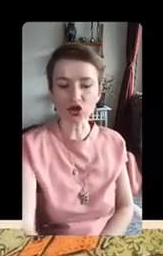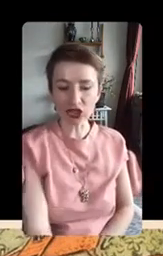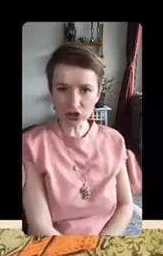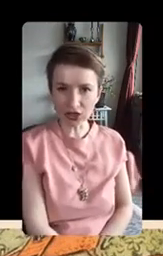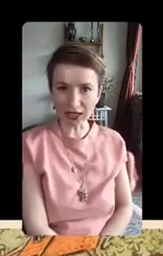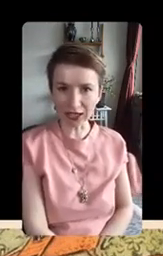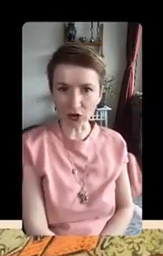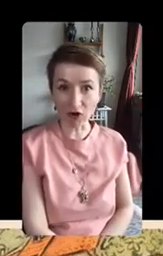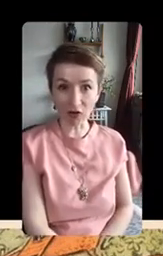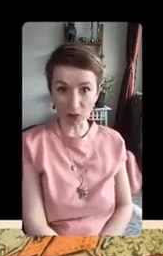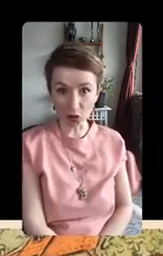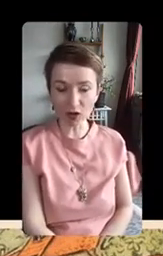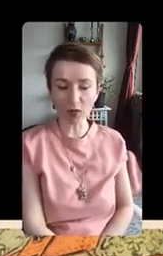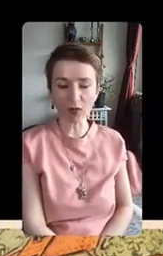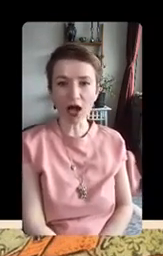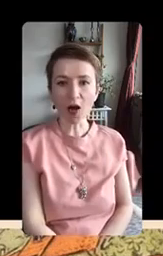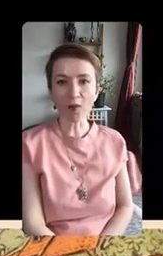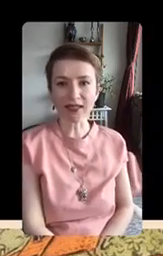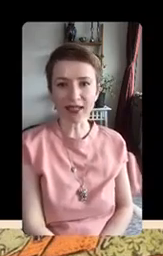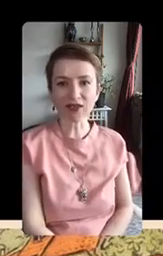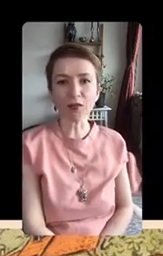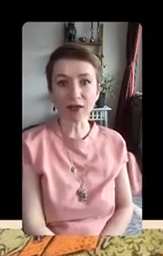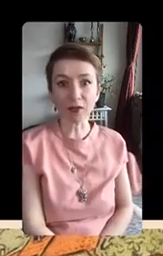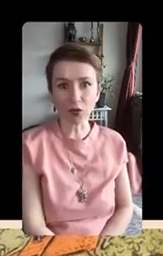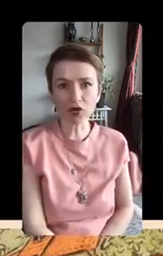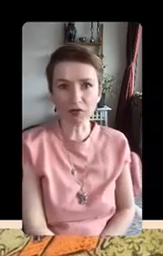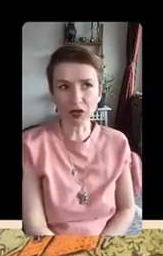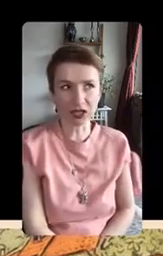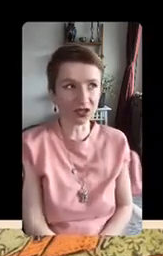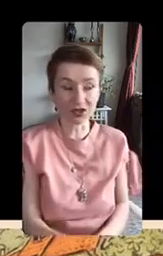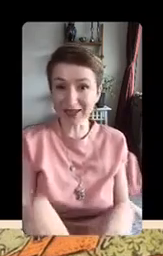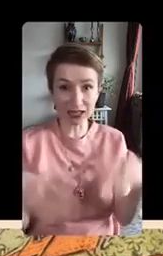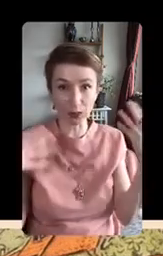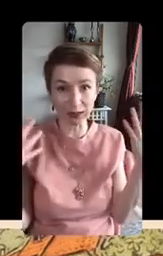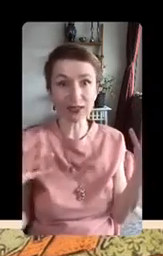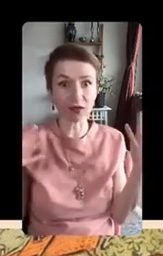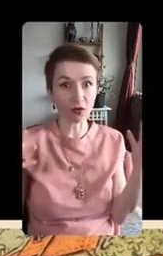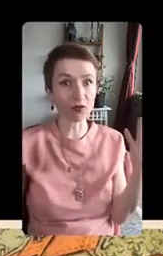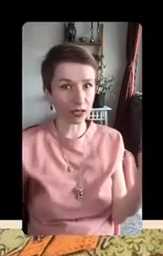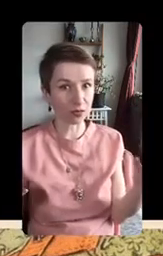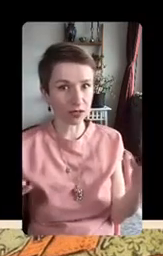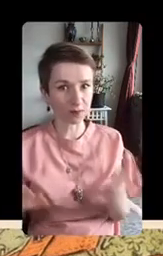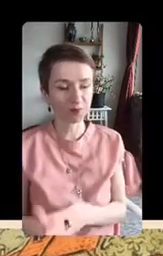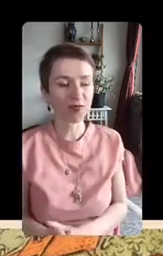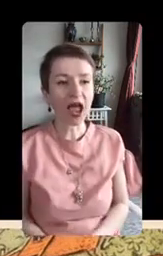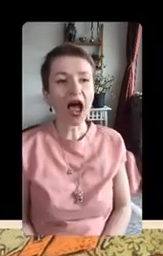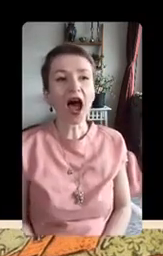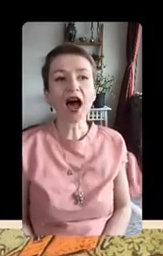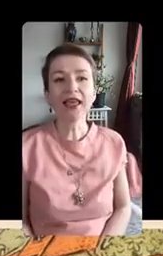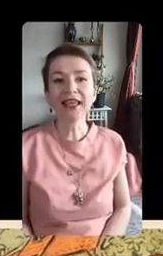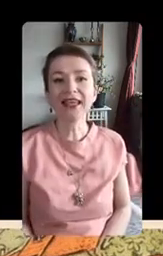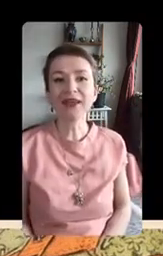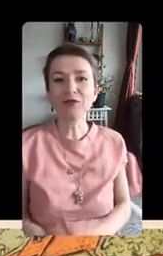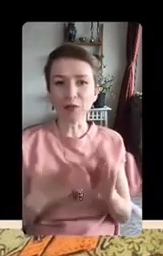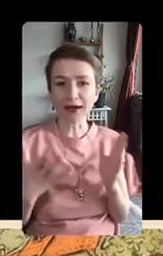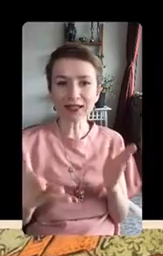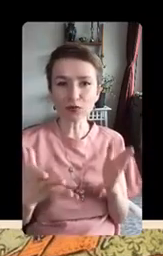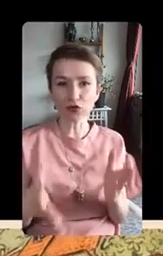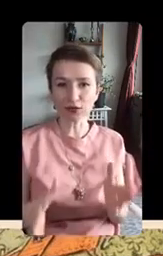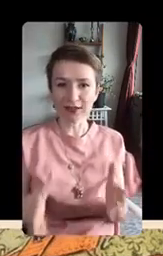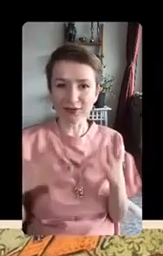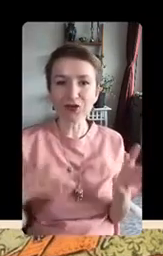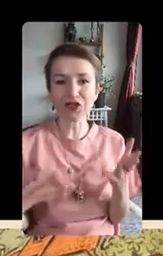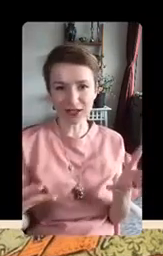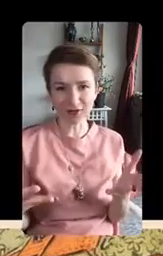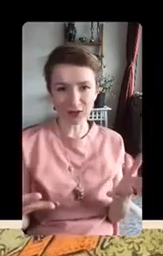и женщина, которая во многом поставила под вопрос вообще шведский быт своего времени. И